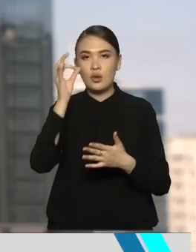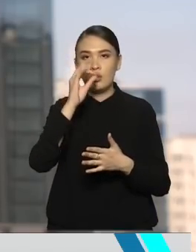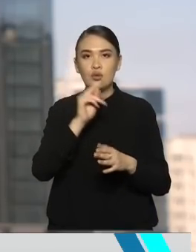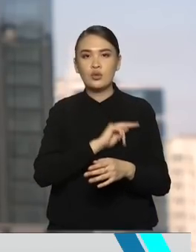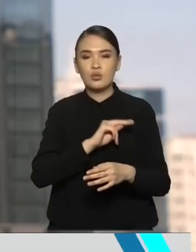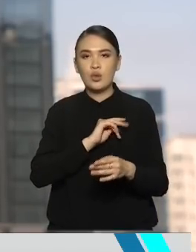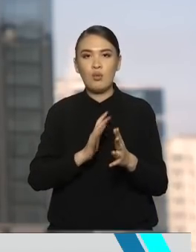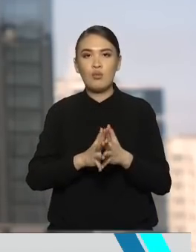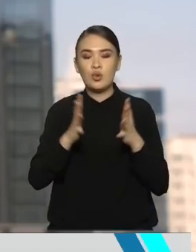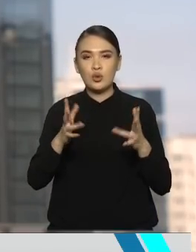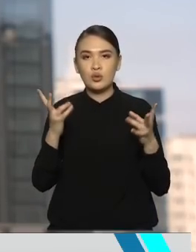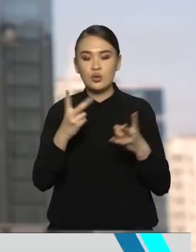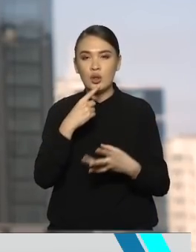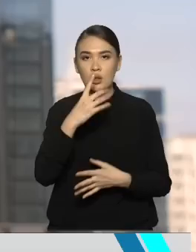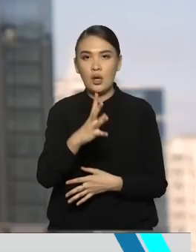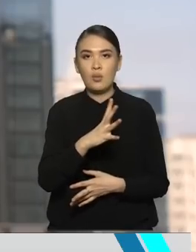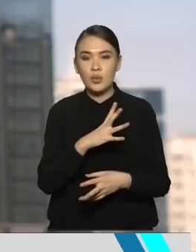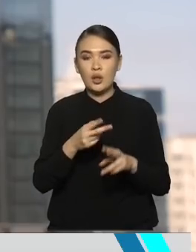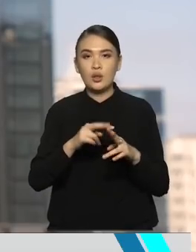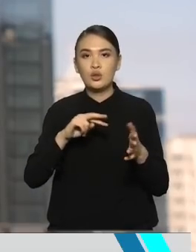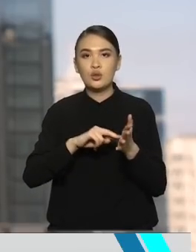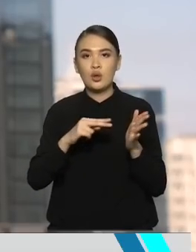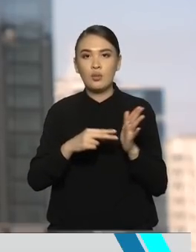жүктелді. Бұдан былай маңызды инвестициялық жобаларды